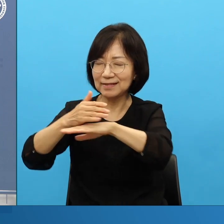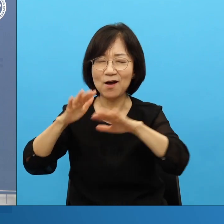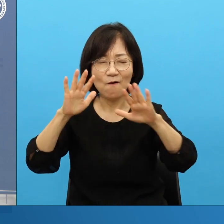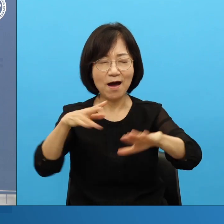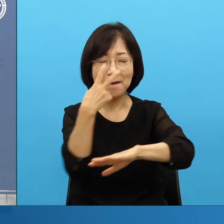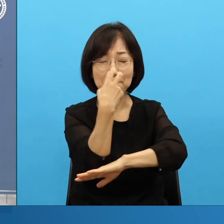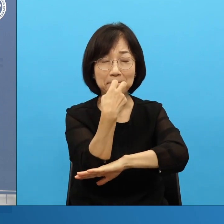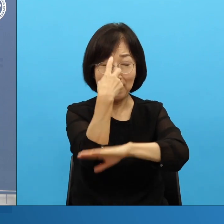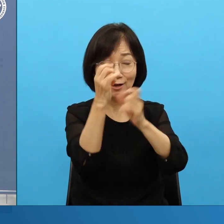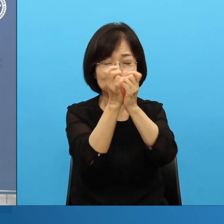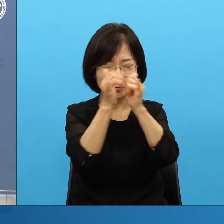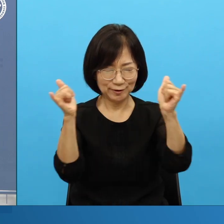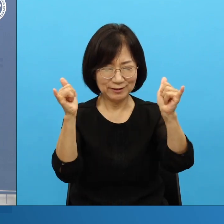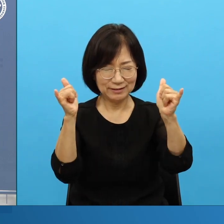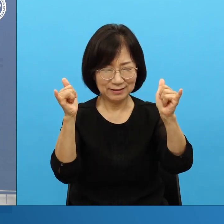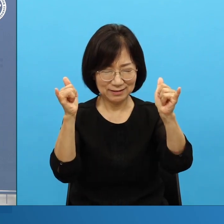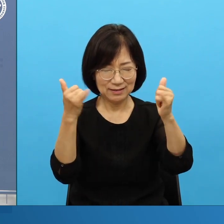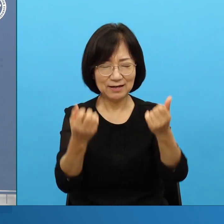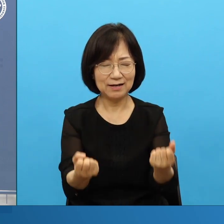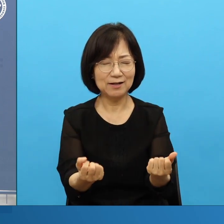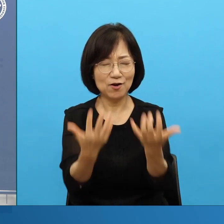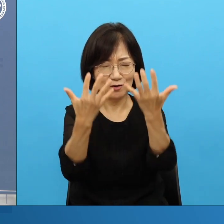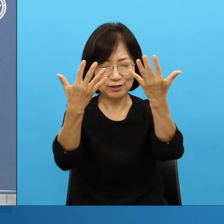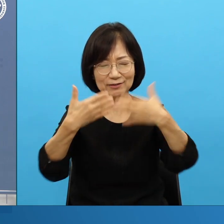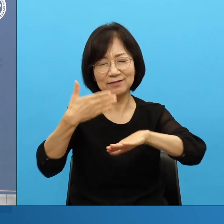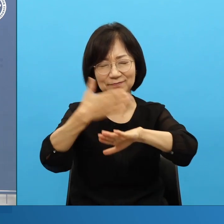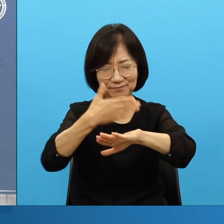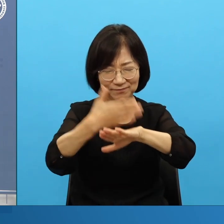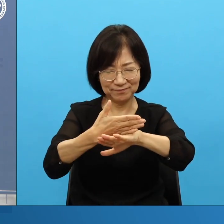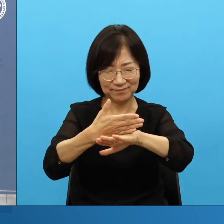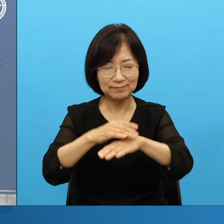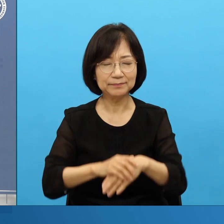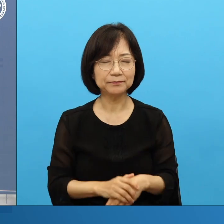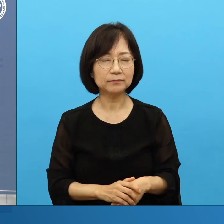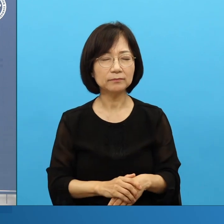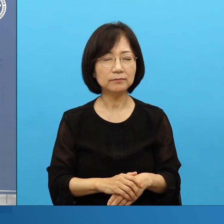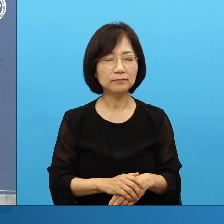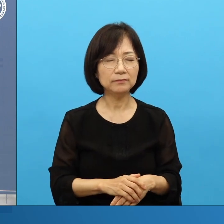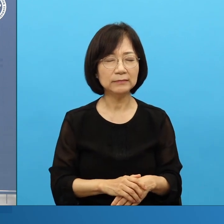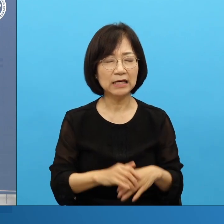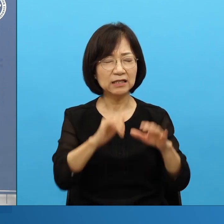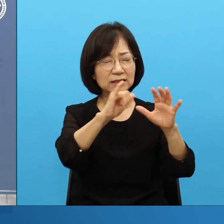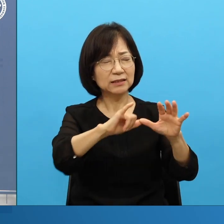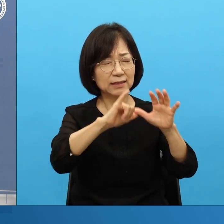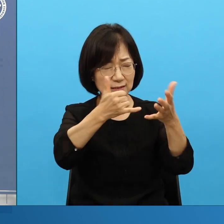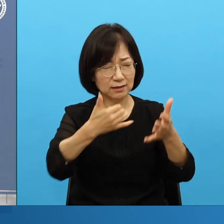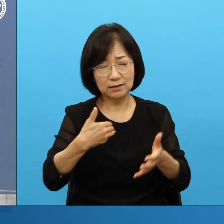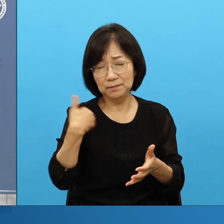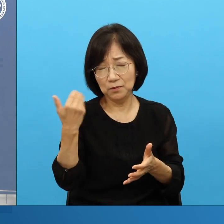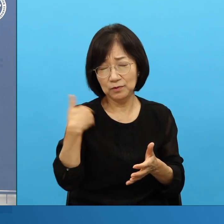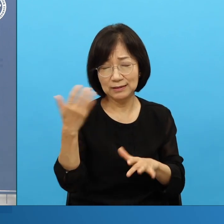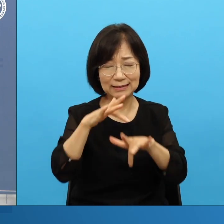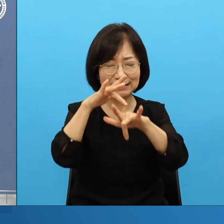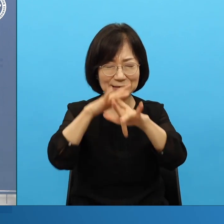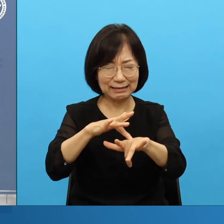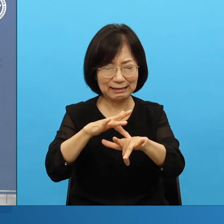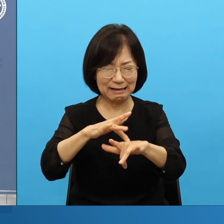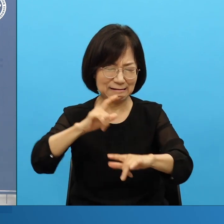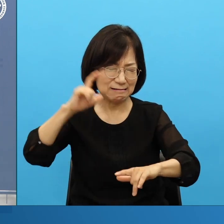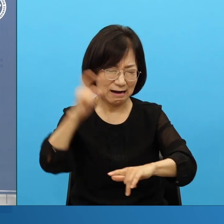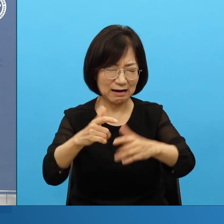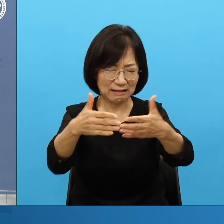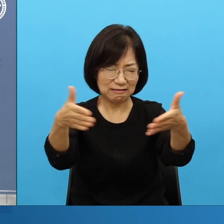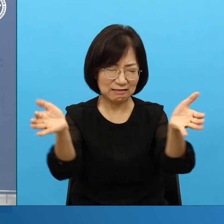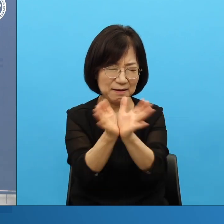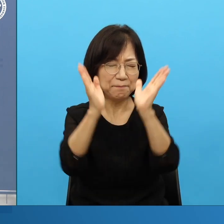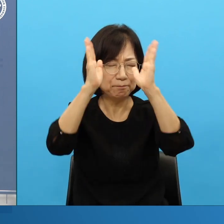세우심을 Thank 감사드립니다. you for raising up your 세상이 watchmen. 알지 못합니다. 흑암의 성을 무너뜨리게 해 The 주옵소서. world does not know, but may we demolish all the